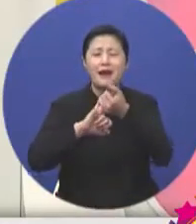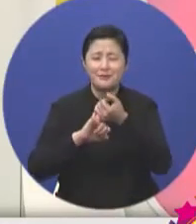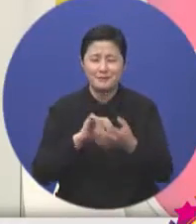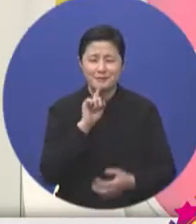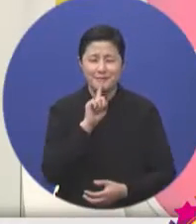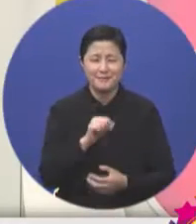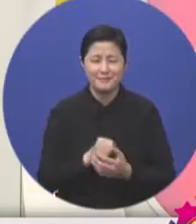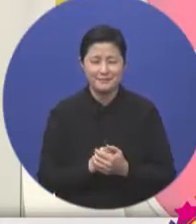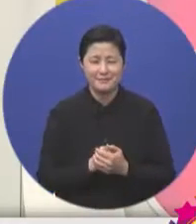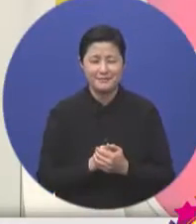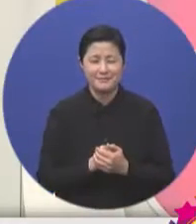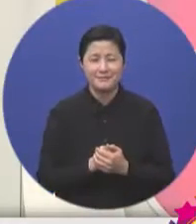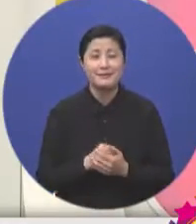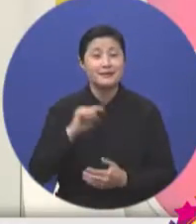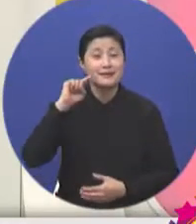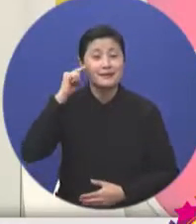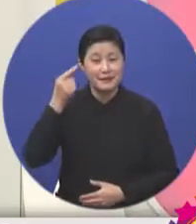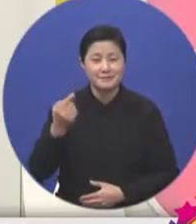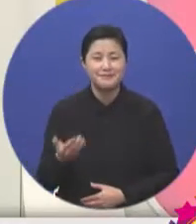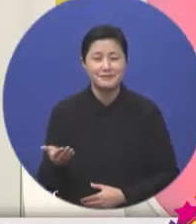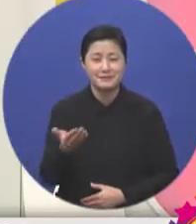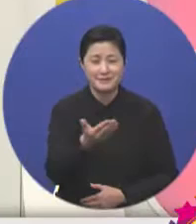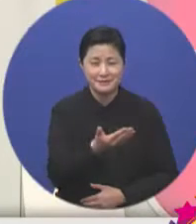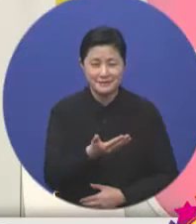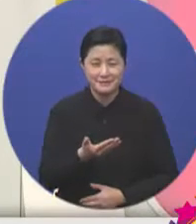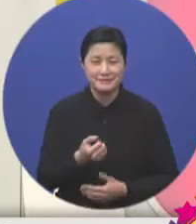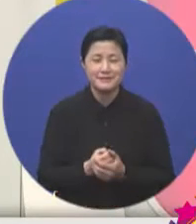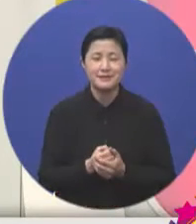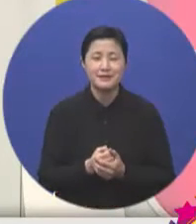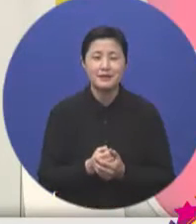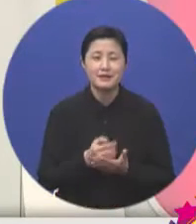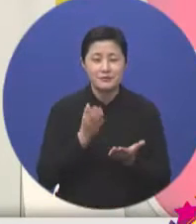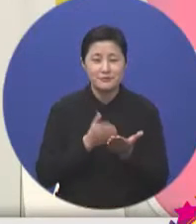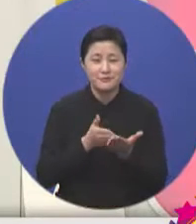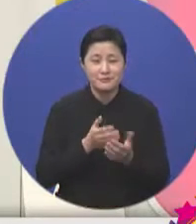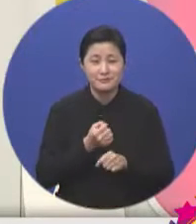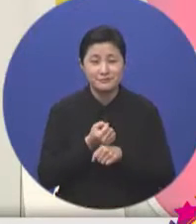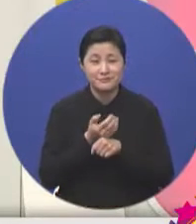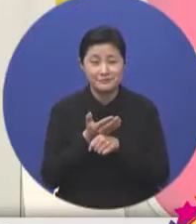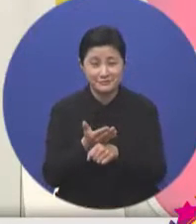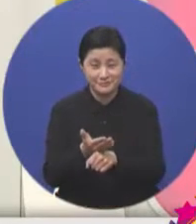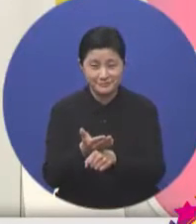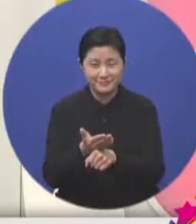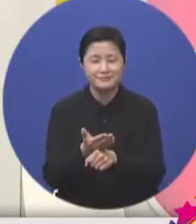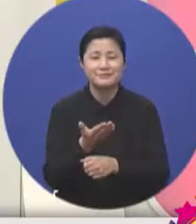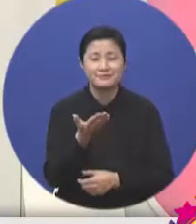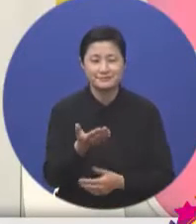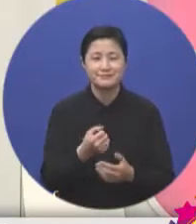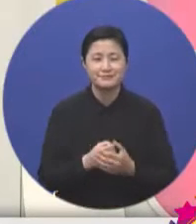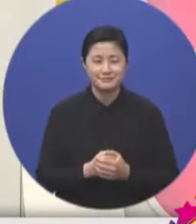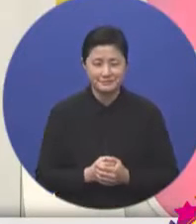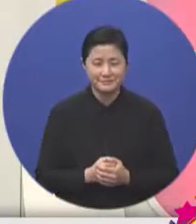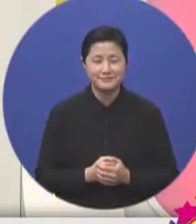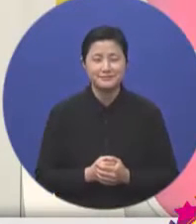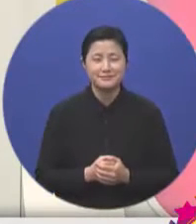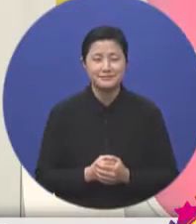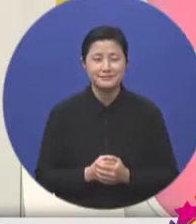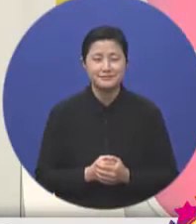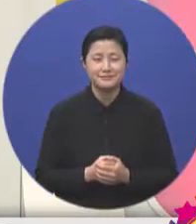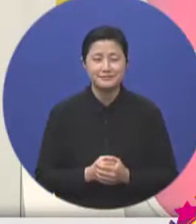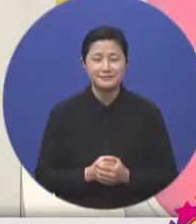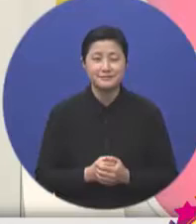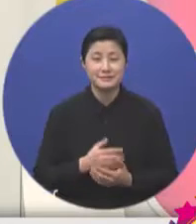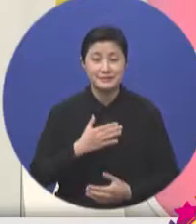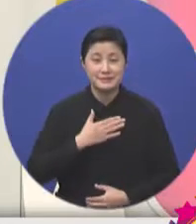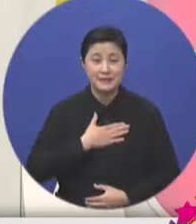약속해. 아, 참. 자, 다음은요, 여러분들에게 네. 기사를 전달해 드리는 코너 속의 또 코너일 수도 있죠.